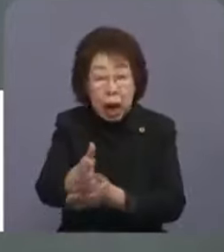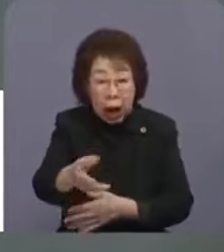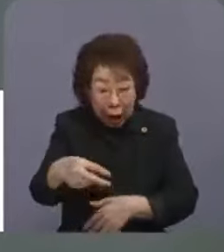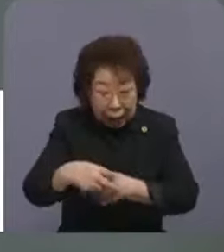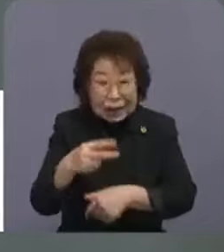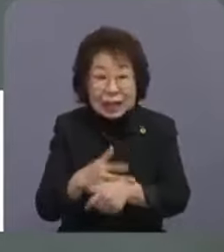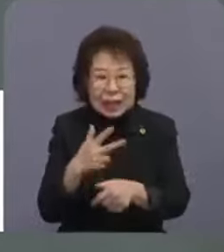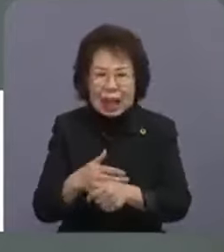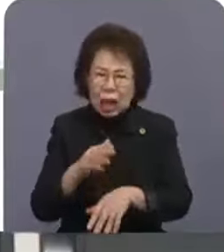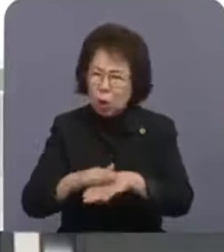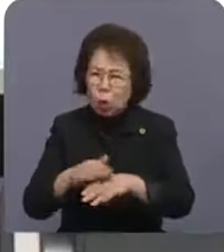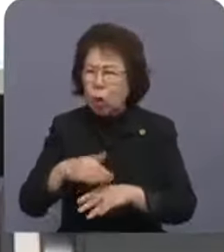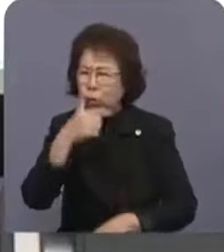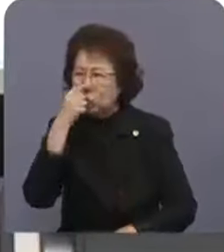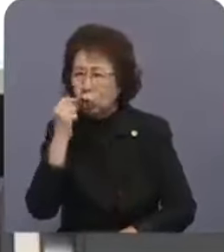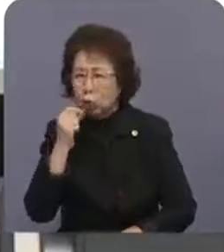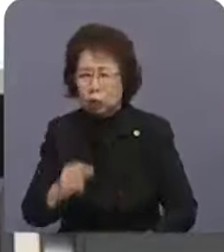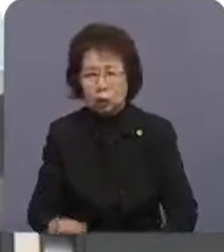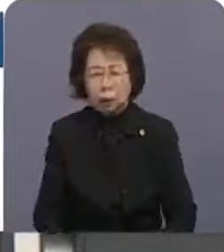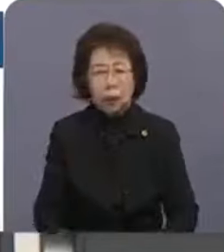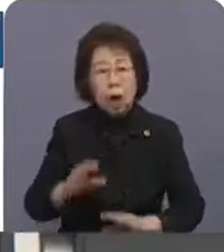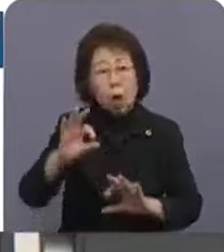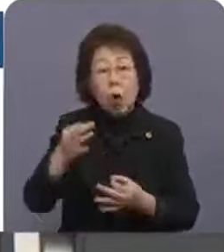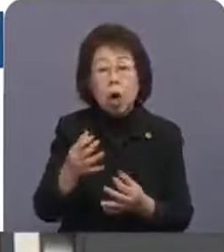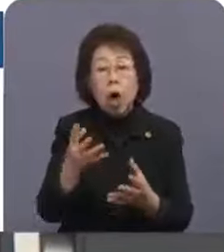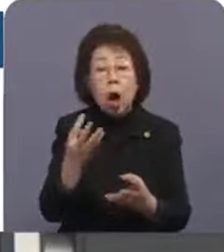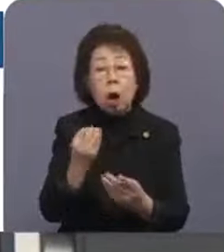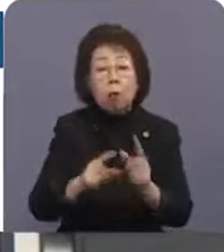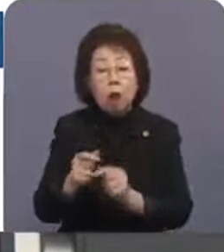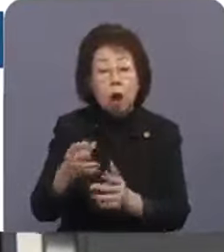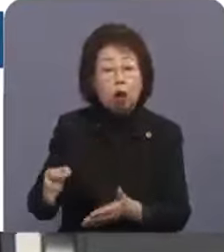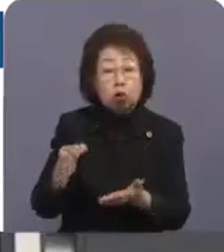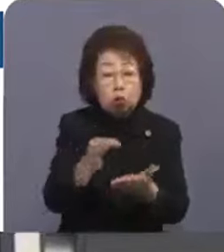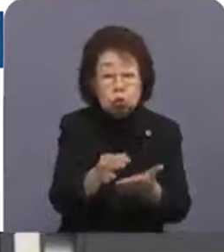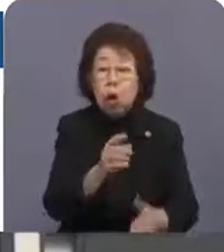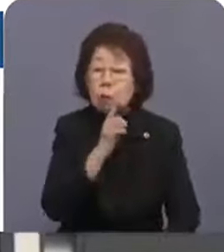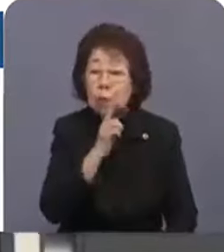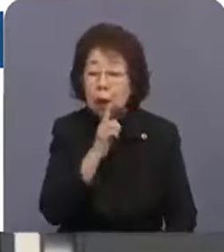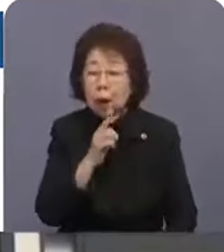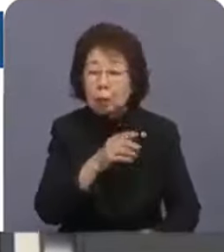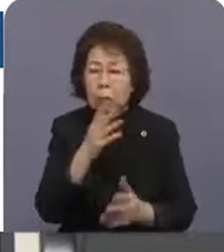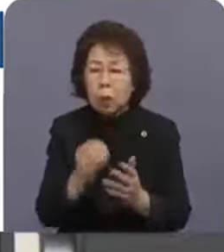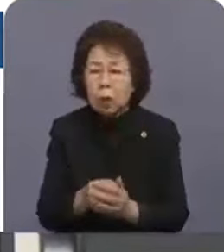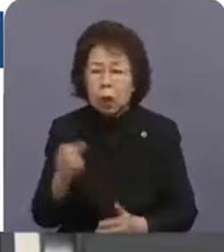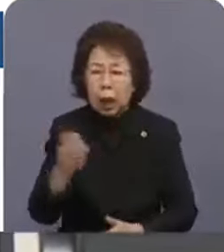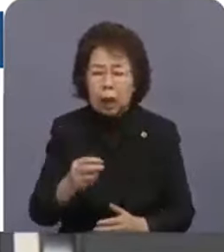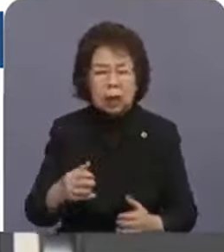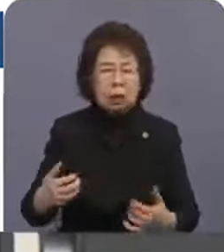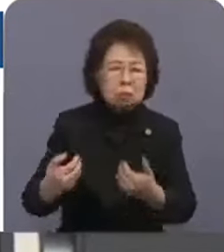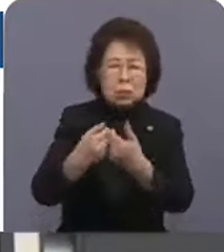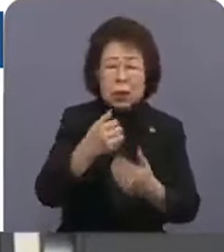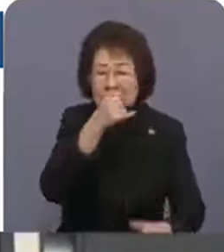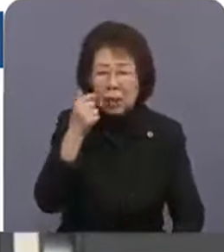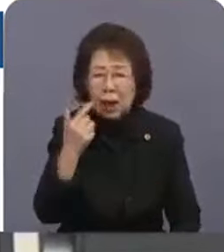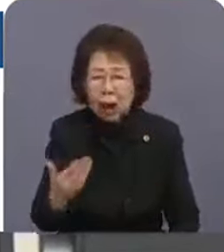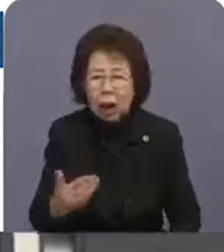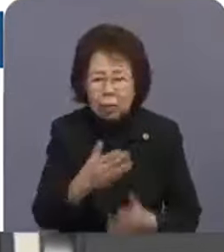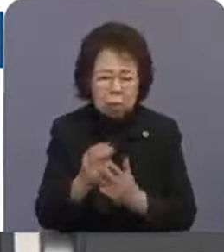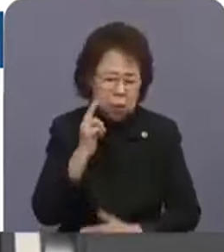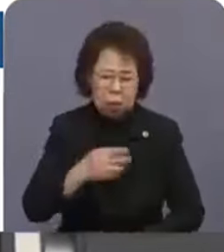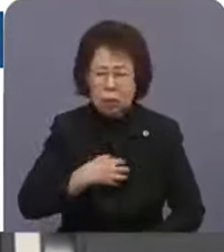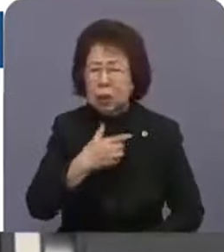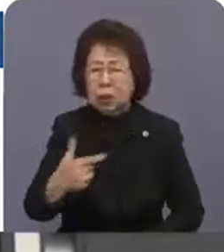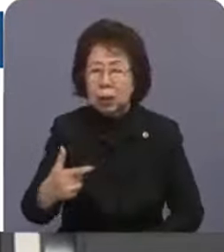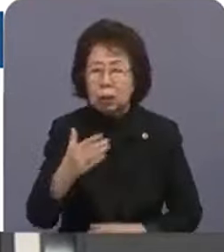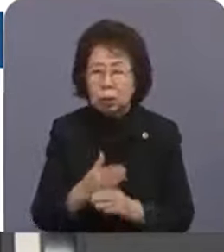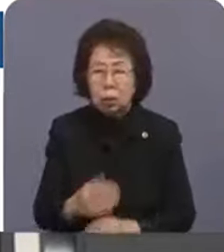인력난이 심각합니다. 전공의 월급을 얼마 더 주겠다 해가지고 지금 뭐 쟁탈전이 벌어져 있어서 그것도 상당히 우려스럽고